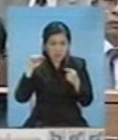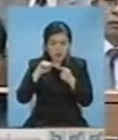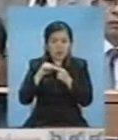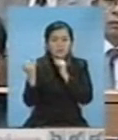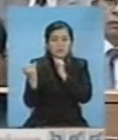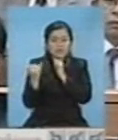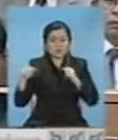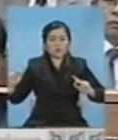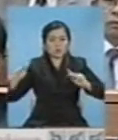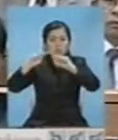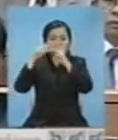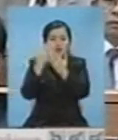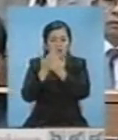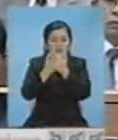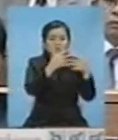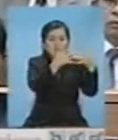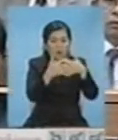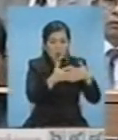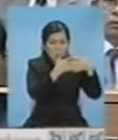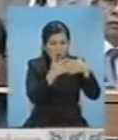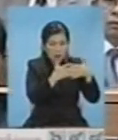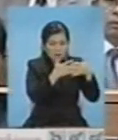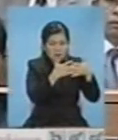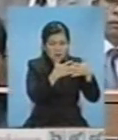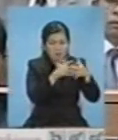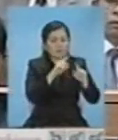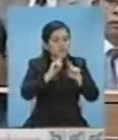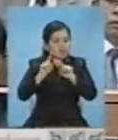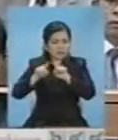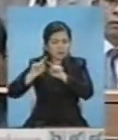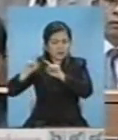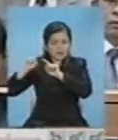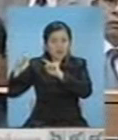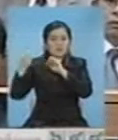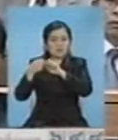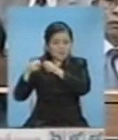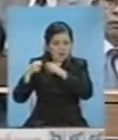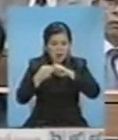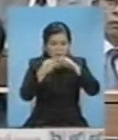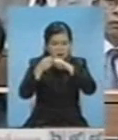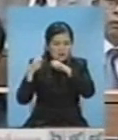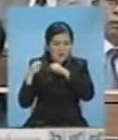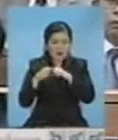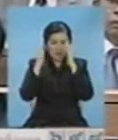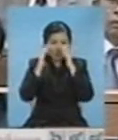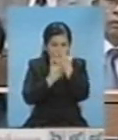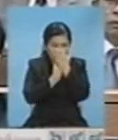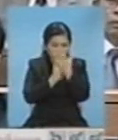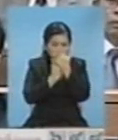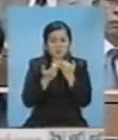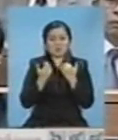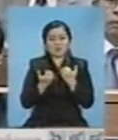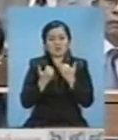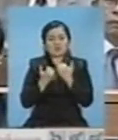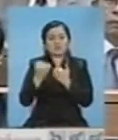ระทรวงการคลังของประเทศสหรัฐอเมริกาหรือแม้แต่กรณีที่กำลังเป็นปัญหาอื้อฉาวอยู่ในขณะนี้ซึ่งกระผมจะ